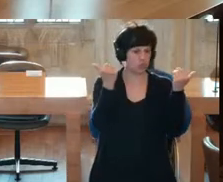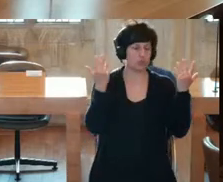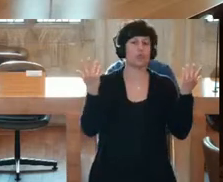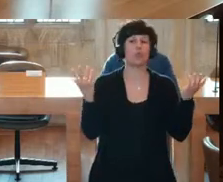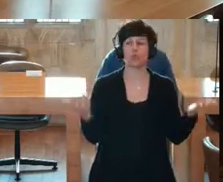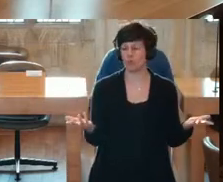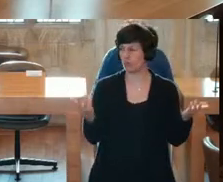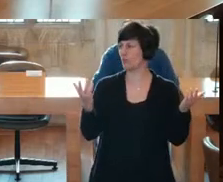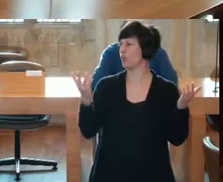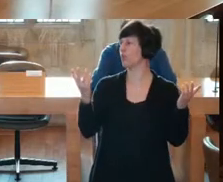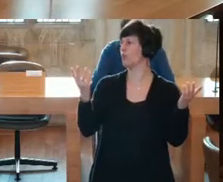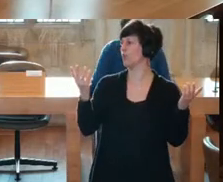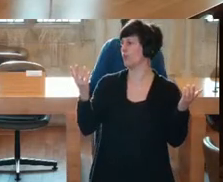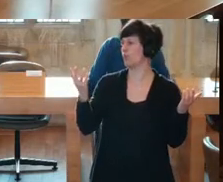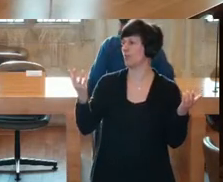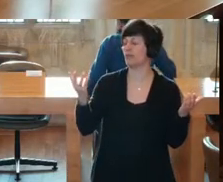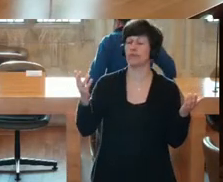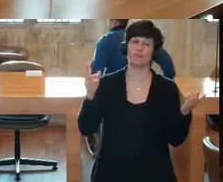outre la...